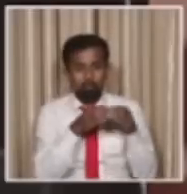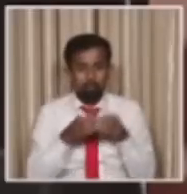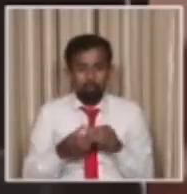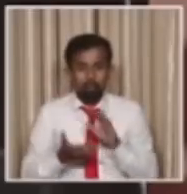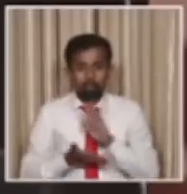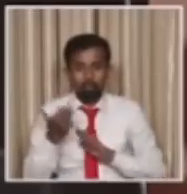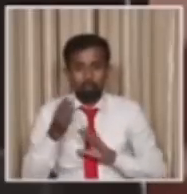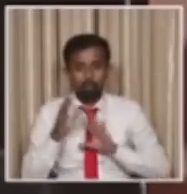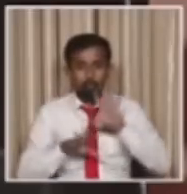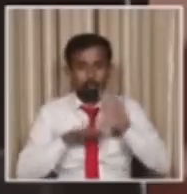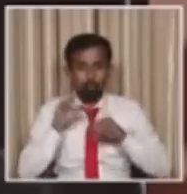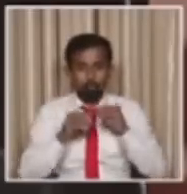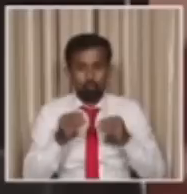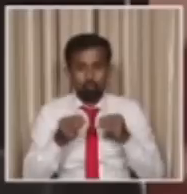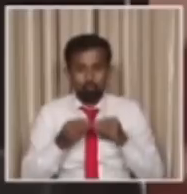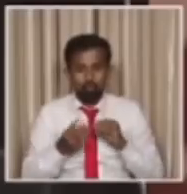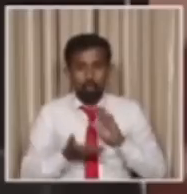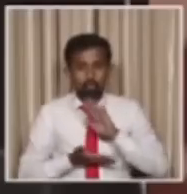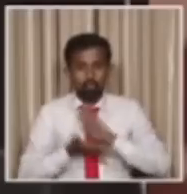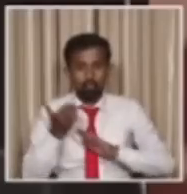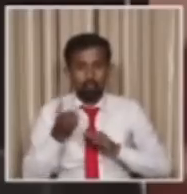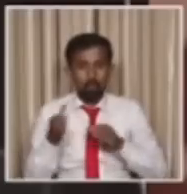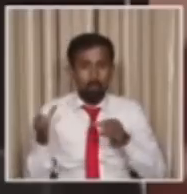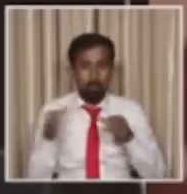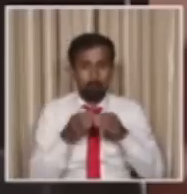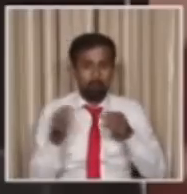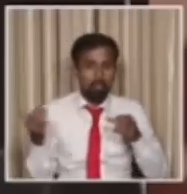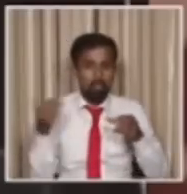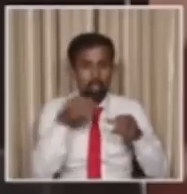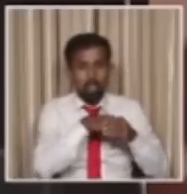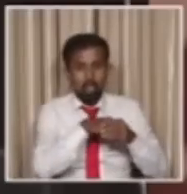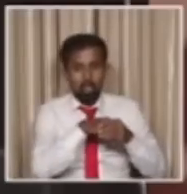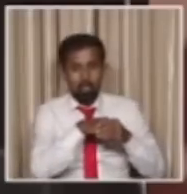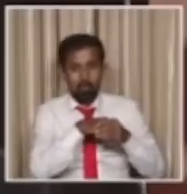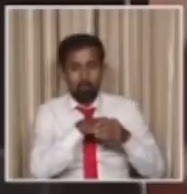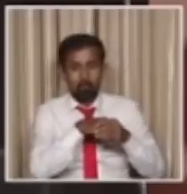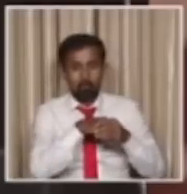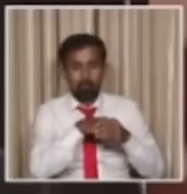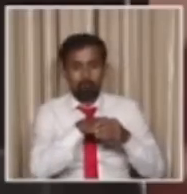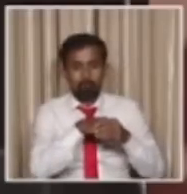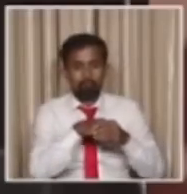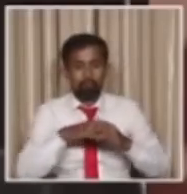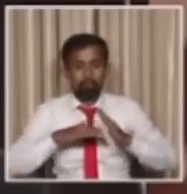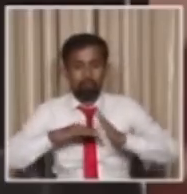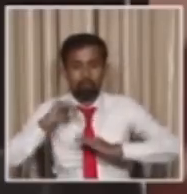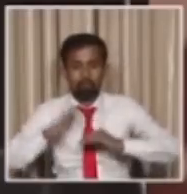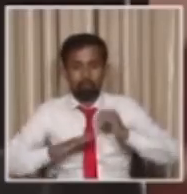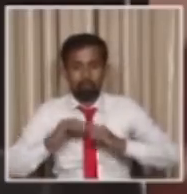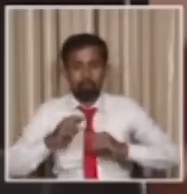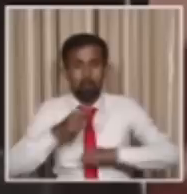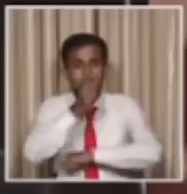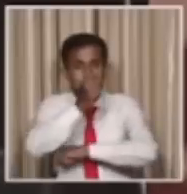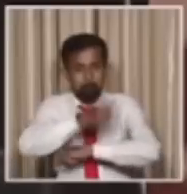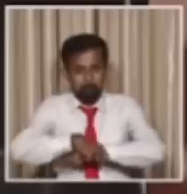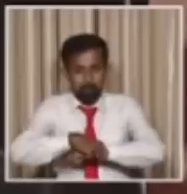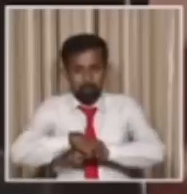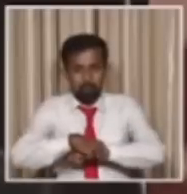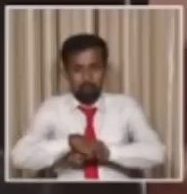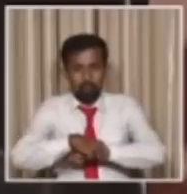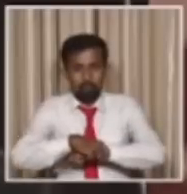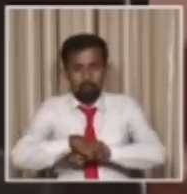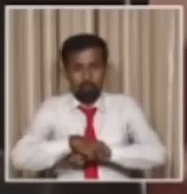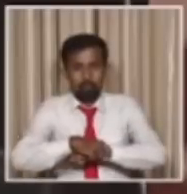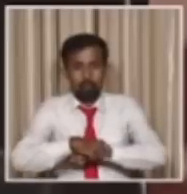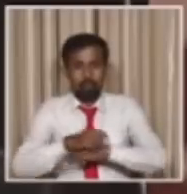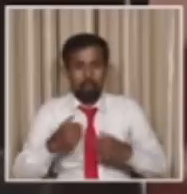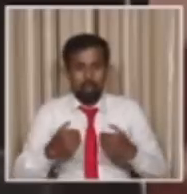සතුරන්ගෙන් තොරතුරු ගැනීම සඳහා සතුරු පාර්ශ්වයට ඇතුළු වීමට ඉන්ෆිල්ට්‍රේට් කරන්න යොදා ගන්න ලද උපක්‍රමයක් තමයි මේ.